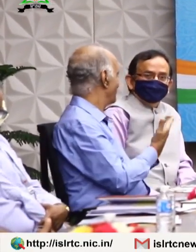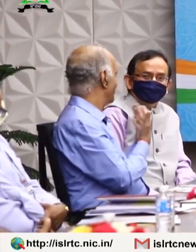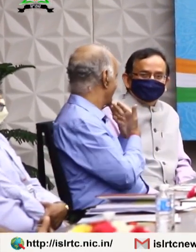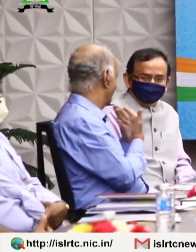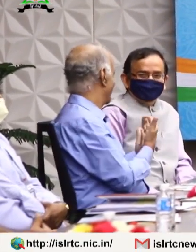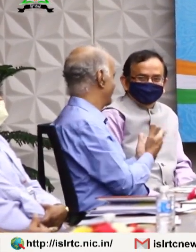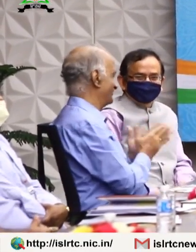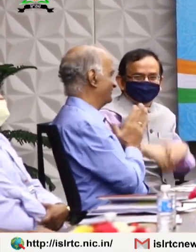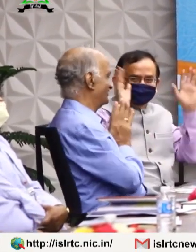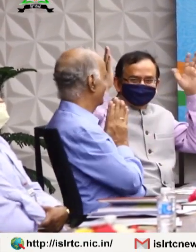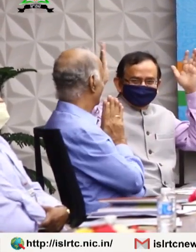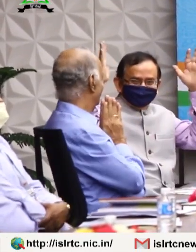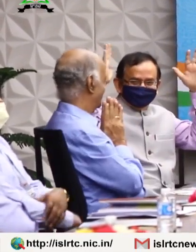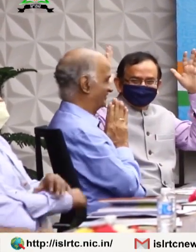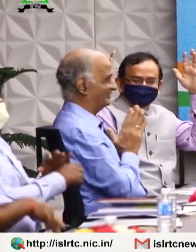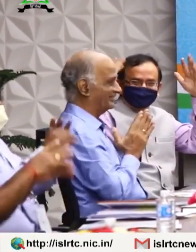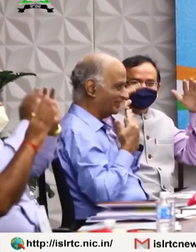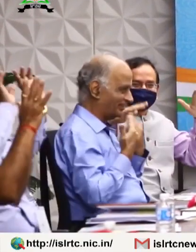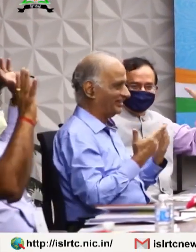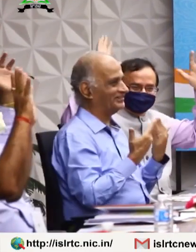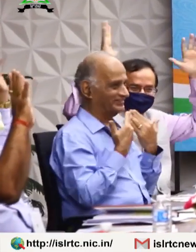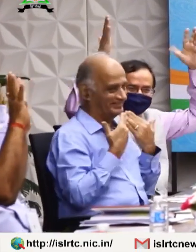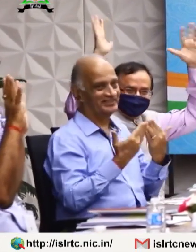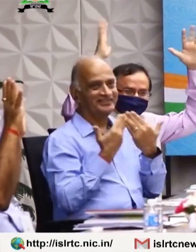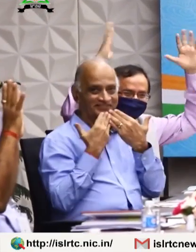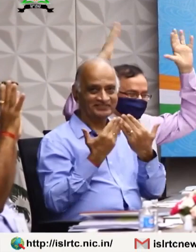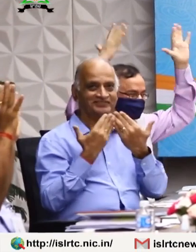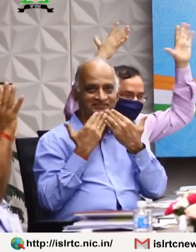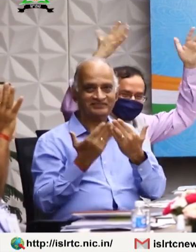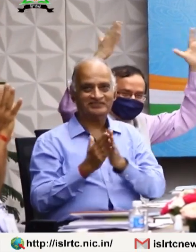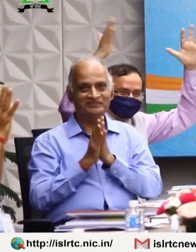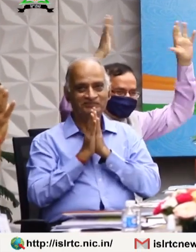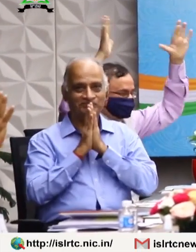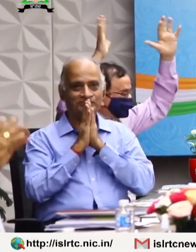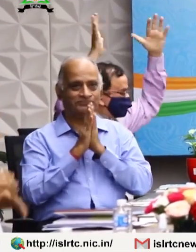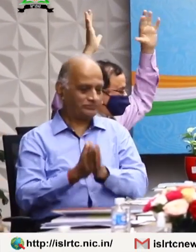बहुत सभी को धन्यवाद। थैंक यू सो मच टू ऑल ऑफ यू।